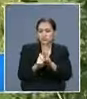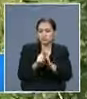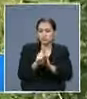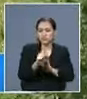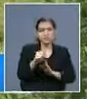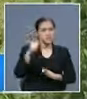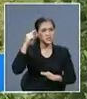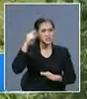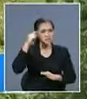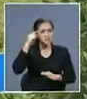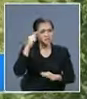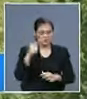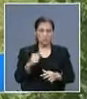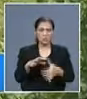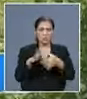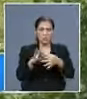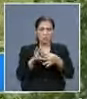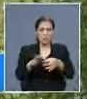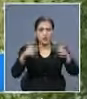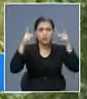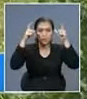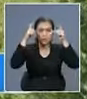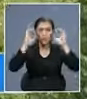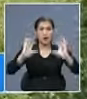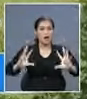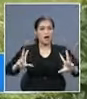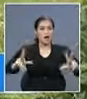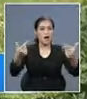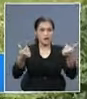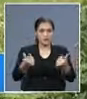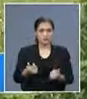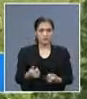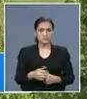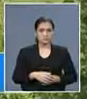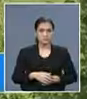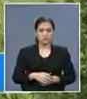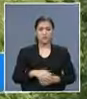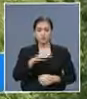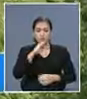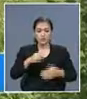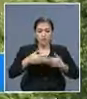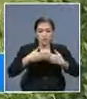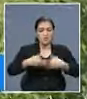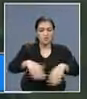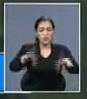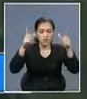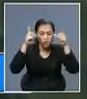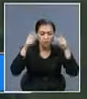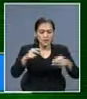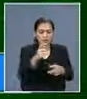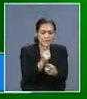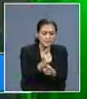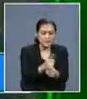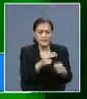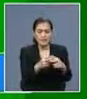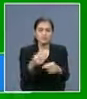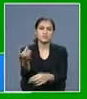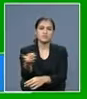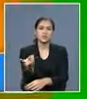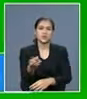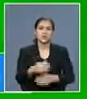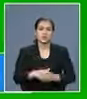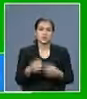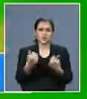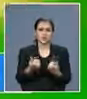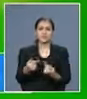เรื่องของวัวหายในพื้นที่เพิ่มมากตามไปด้วยและการปล่อยวัวให้หากินเองก็มีน้อยลงเช่นกันครับช่วงนี้ติดตามเกษตโลกเกษต